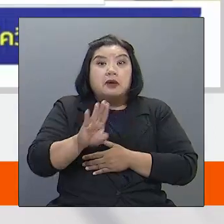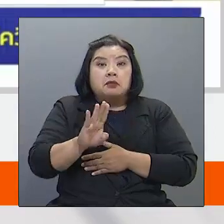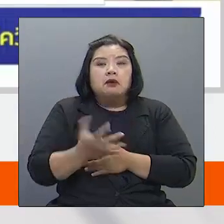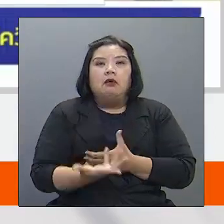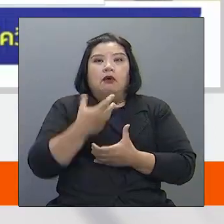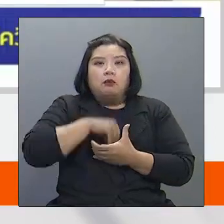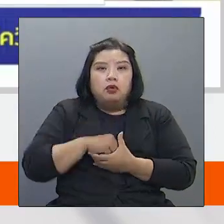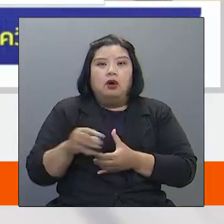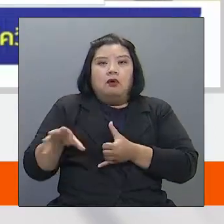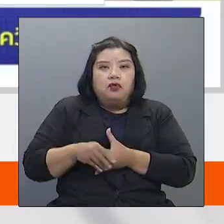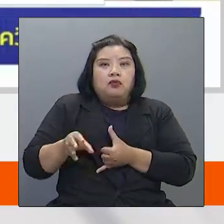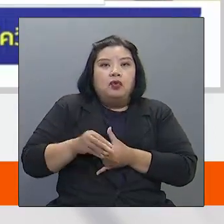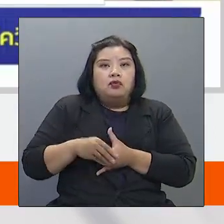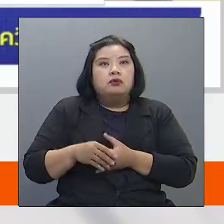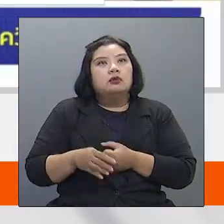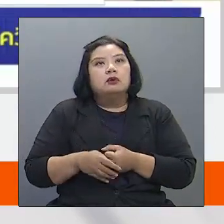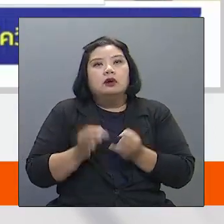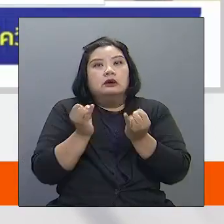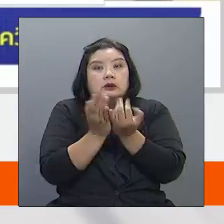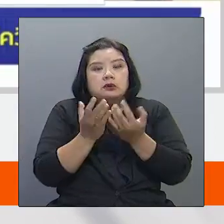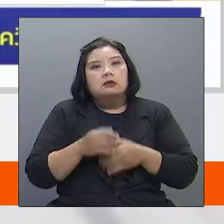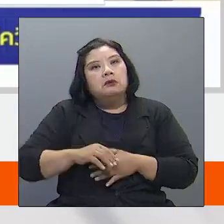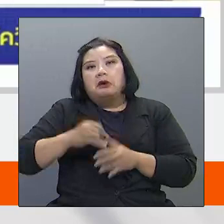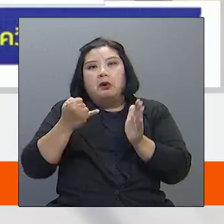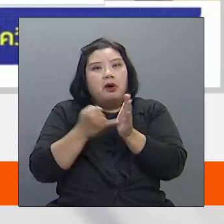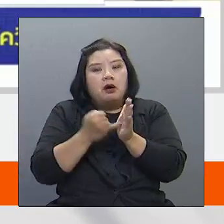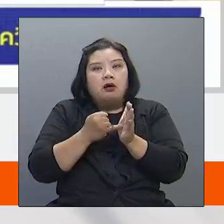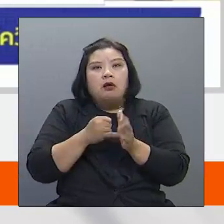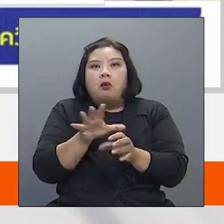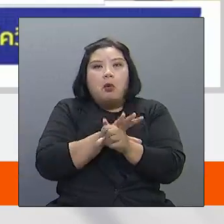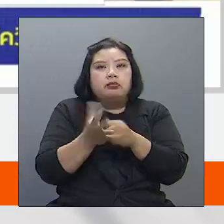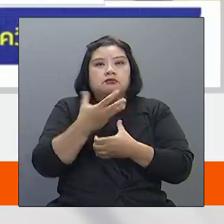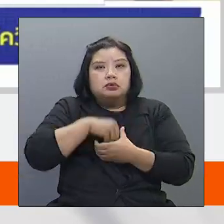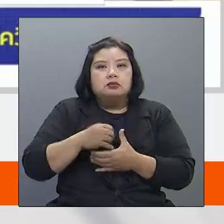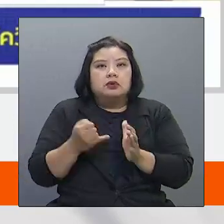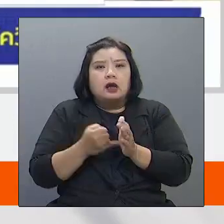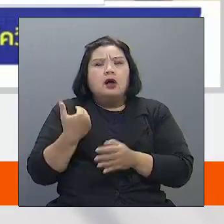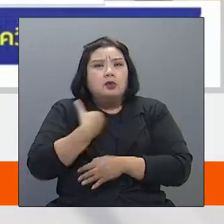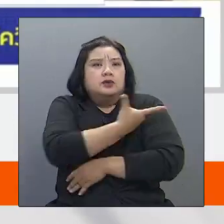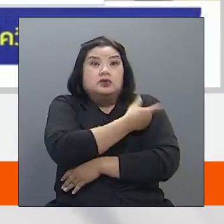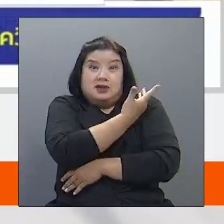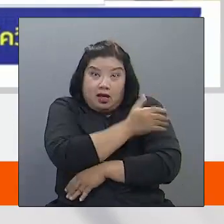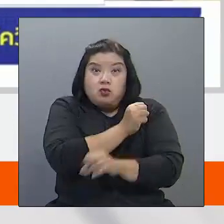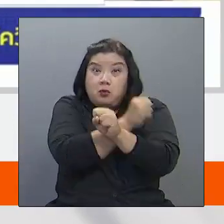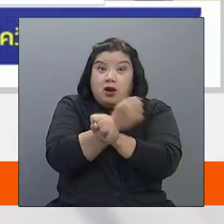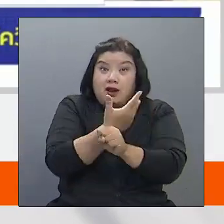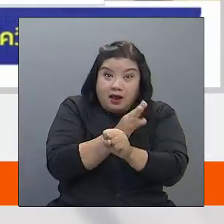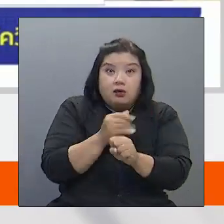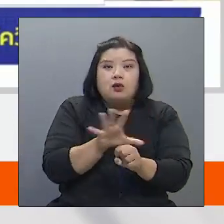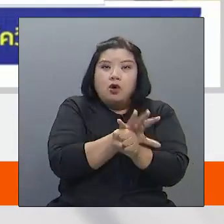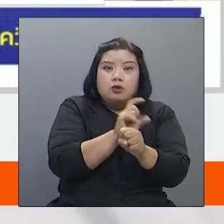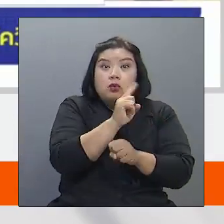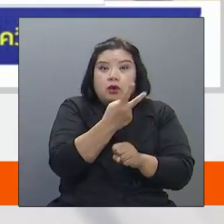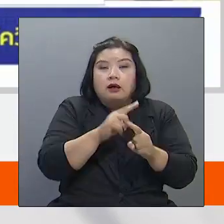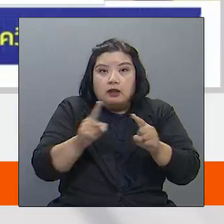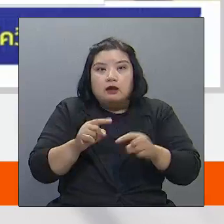ราจะจำไม่ได้เพราะฉะนั้นคนก็จะติดเยอะกว่าสายพันธุ์อื่นซึ่งเรามีวัคซีนเรามีการติดเชื้อมาก่อนแล้วเนี่ยก็จะช่วย